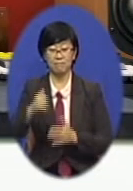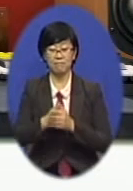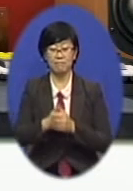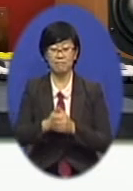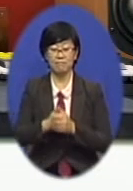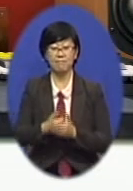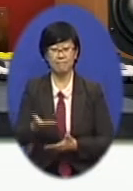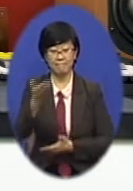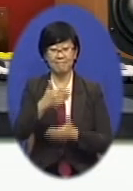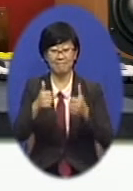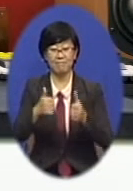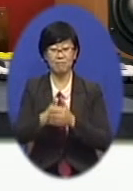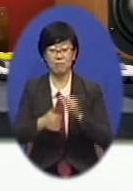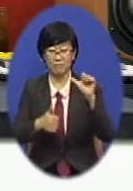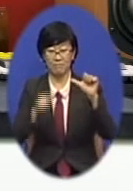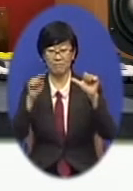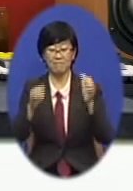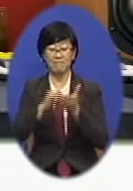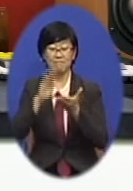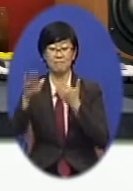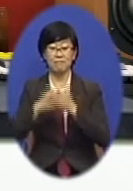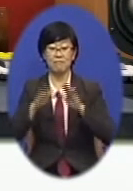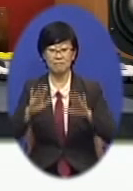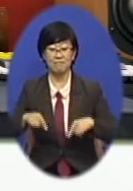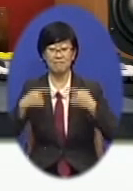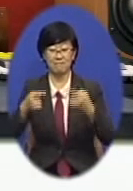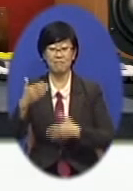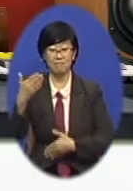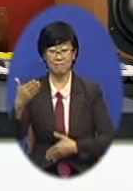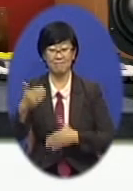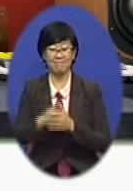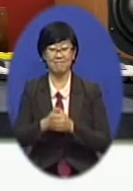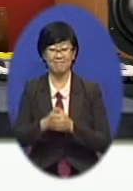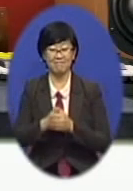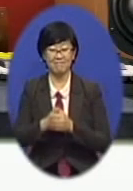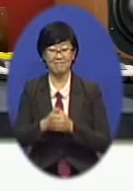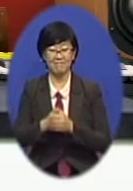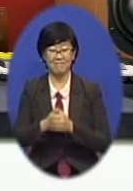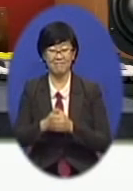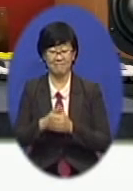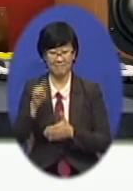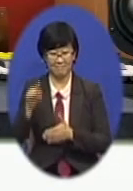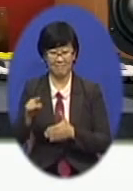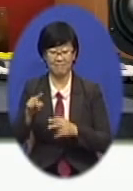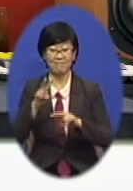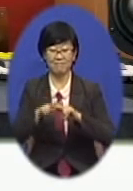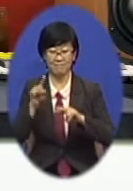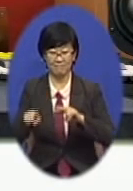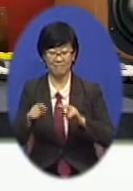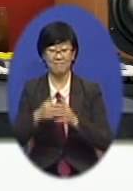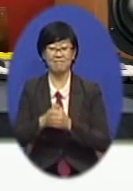060-608-1004번 시청자 심사입니다. 5번에 누르셔서 지금 노래하실 분은 9번입니다. 9번 누르시고